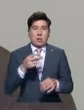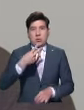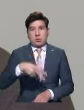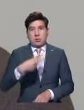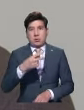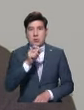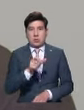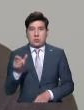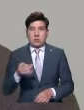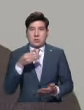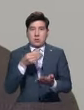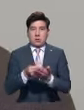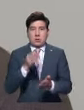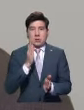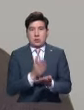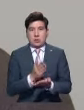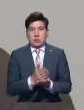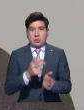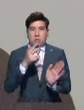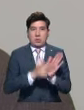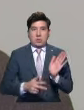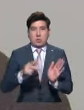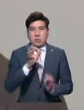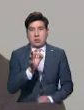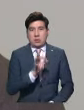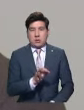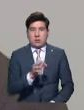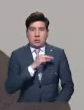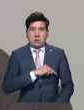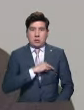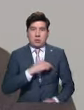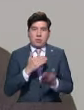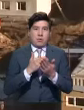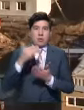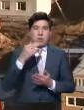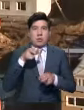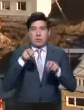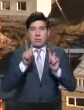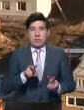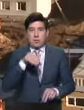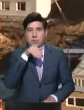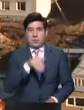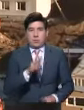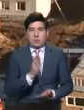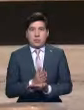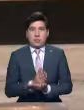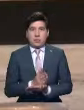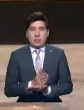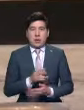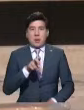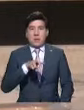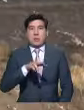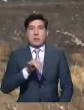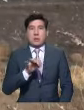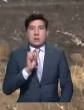беріледі. Біздегі мигранттардың 80% интеллектуалды салада еңбек ететін жоғары білікті мамандар. Мигранттар негізінен